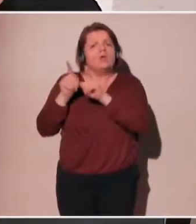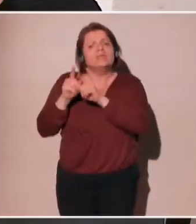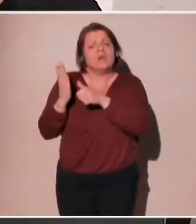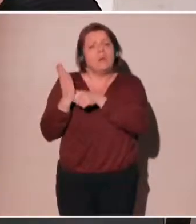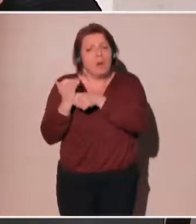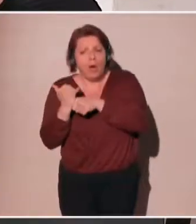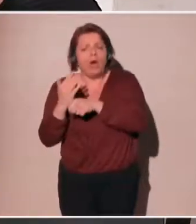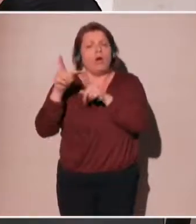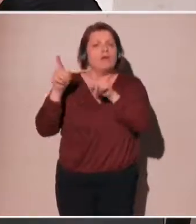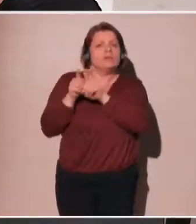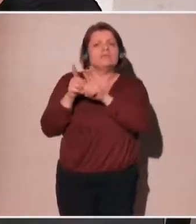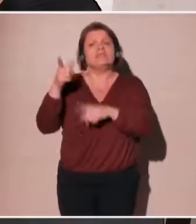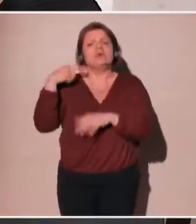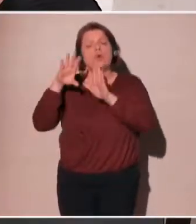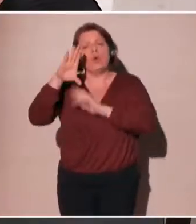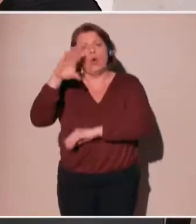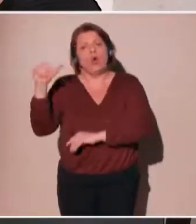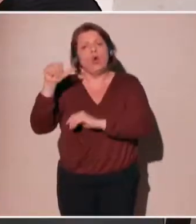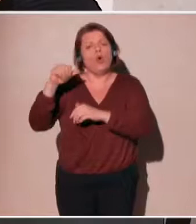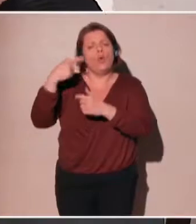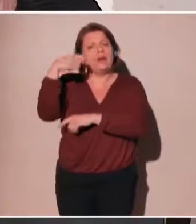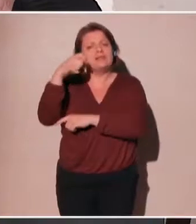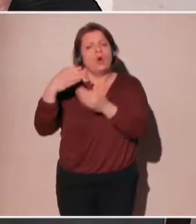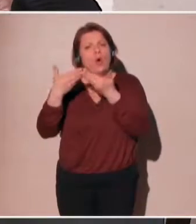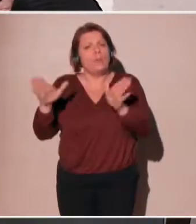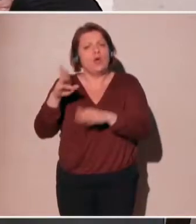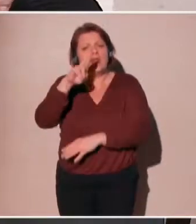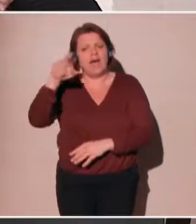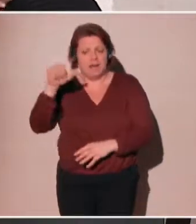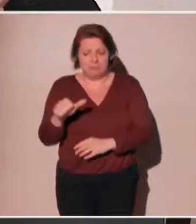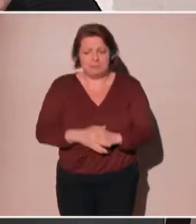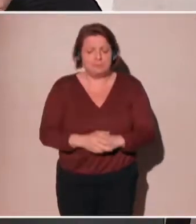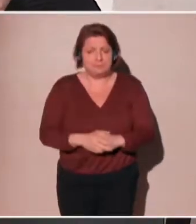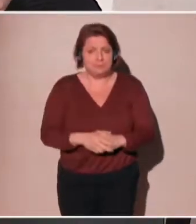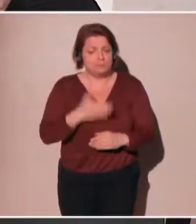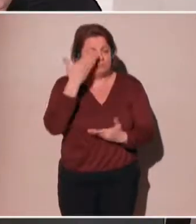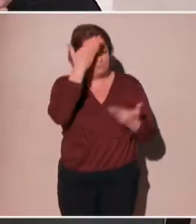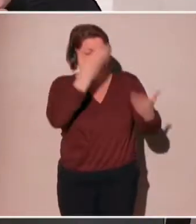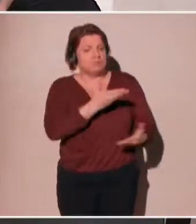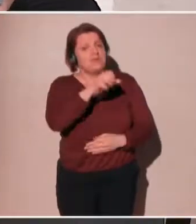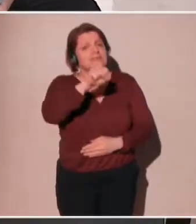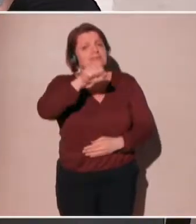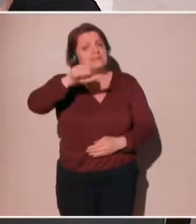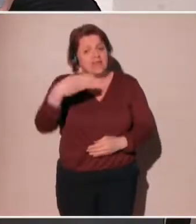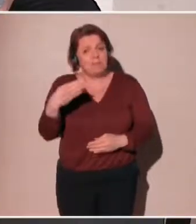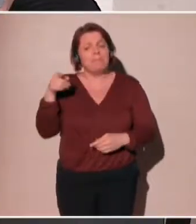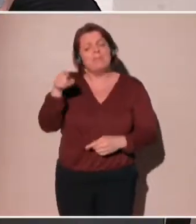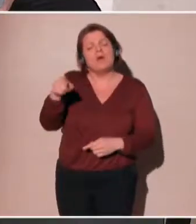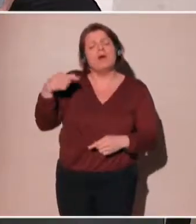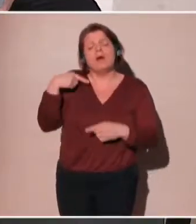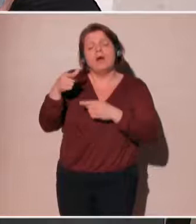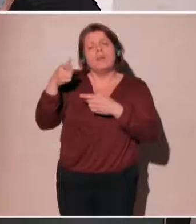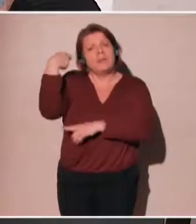et le co-président d'OpenAI. Alors, ma première question est pour vous, Sam. Vous êtes le président de OpenAI, qui